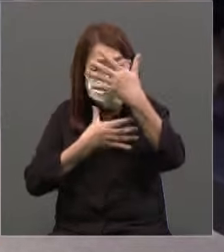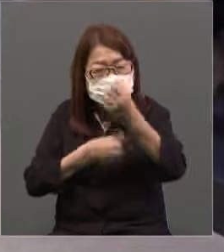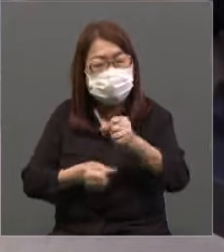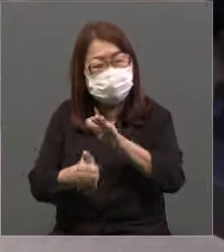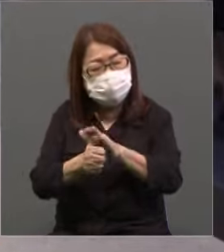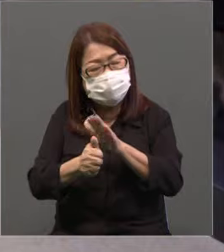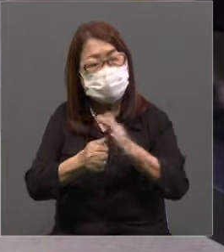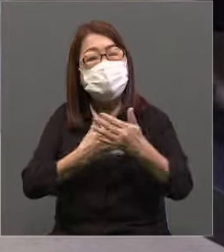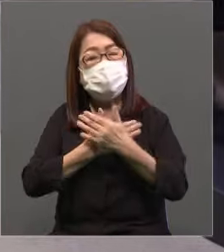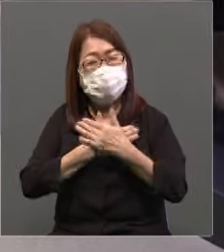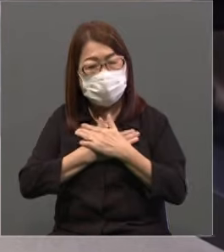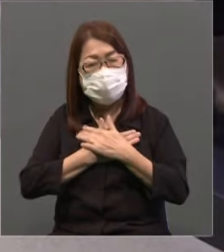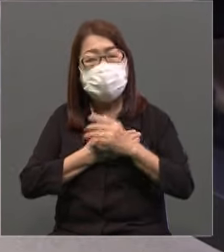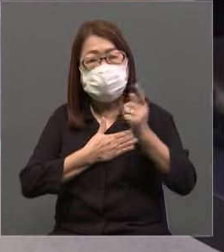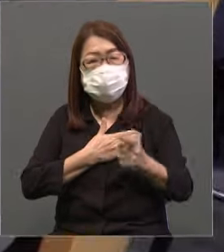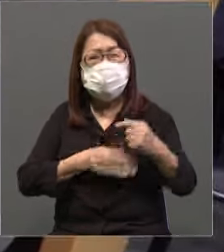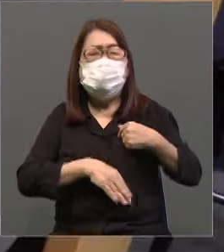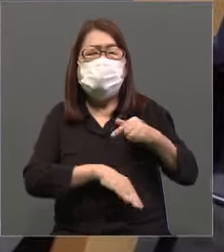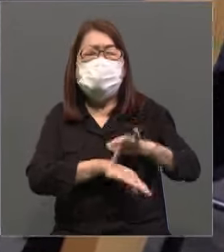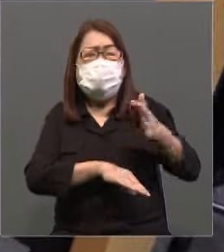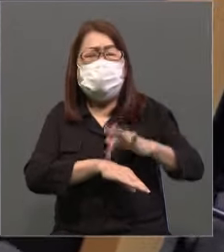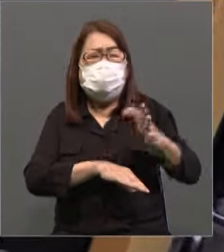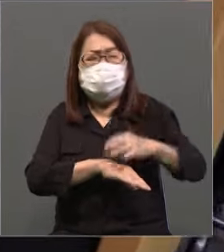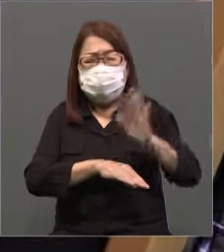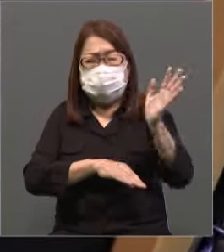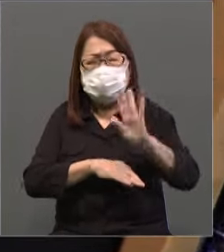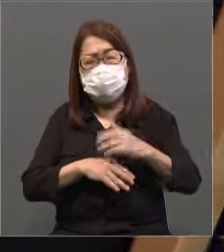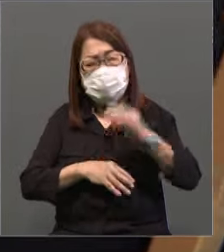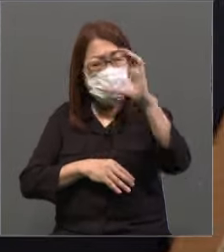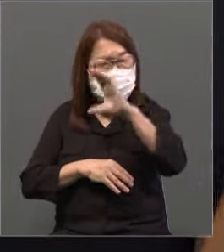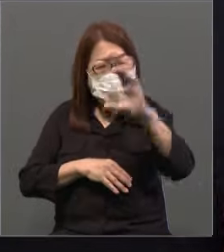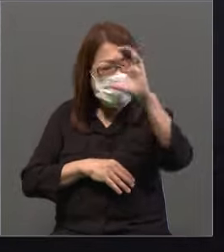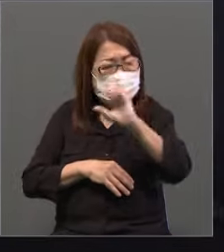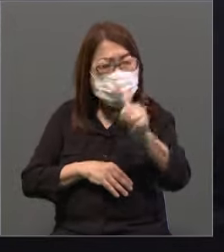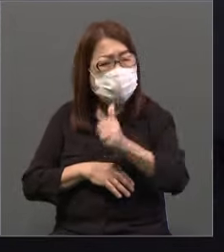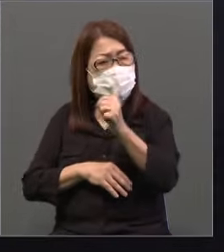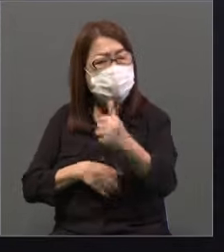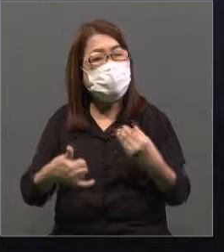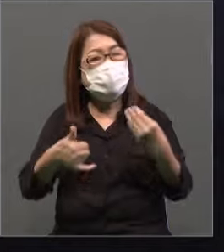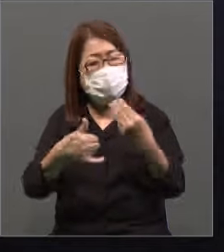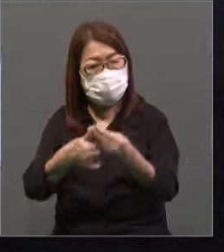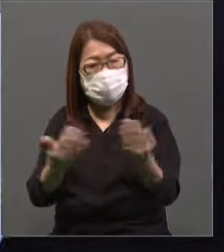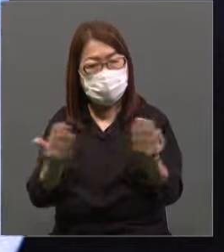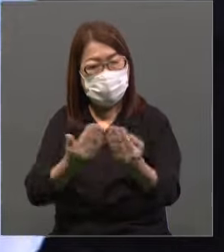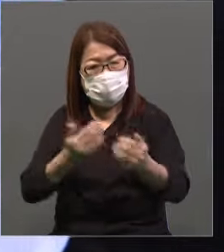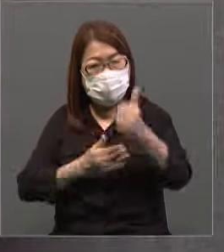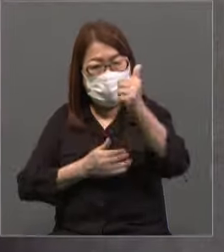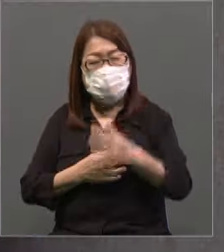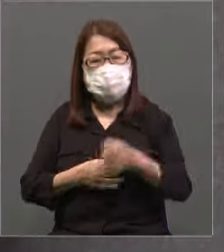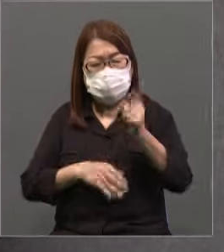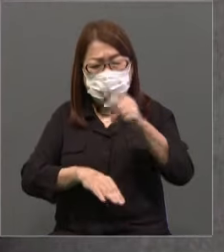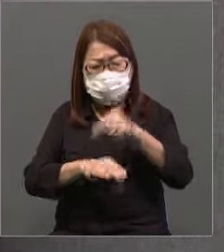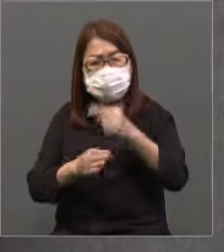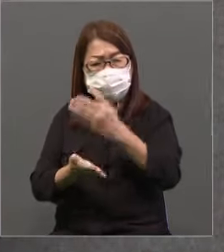ด้วยความรักพยายามสละเวลามองหากิจกรรมดีๆที่เหมาะสมกับช่วงอายุของลูกแบ่งเวลาให้ครอบ